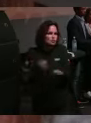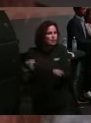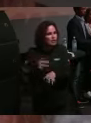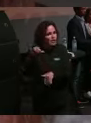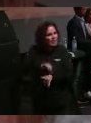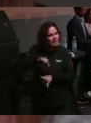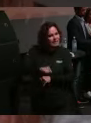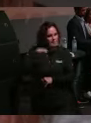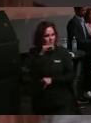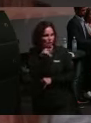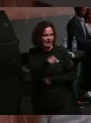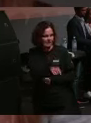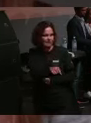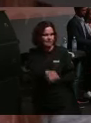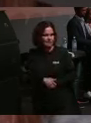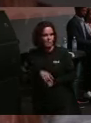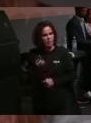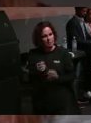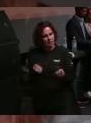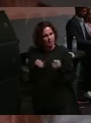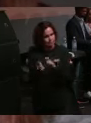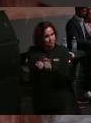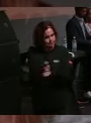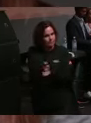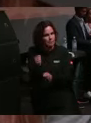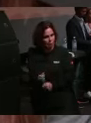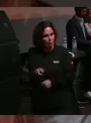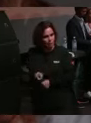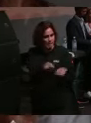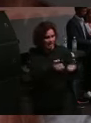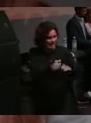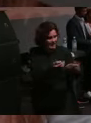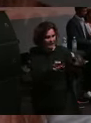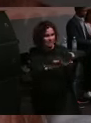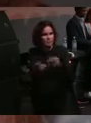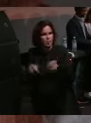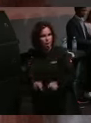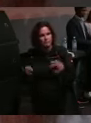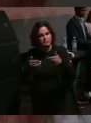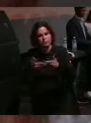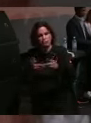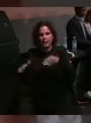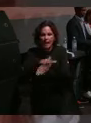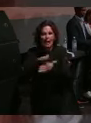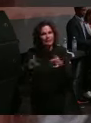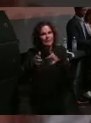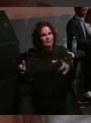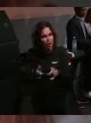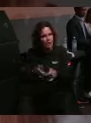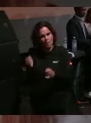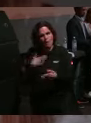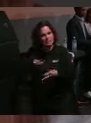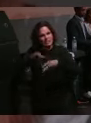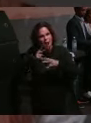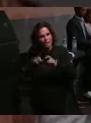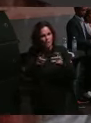her må det gjøres kraftfulle grep. Og jeg mener at det regjeringen har lagt på bordet nå, med at man legger frem en helhetlig pakke, og ikke bare svare på de behovene for å